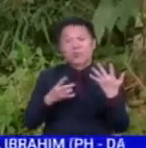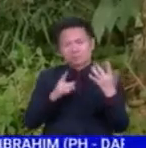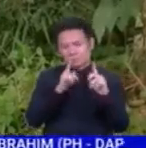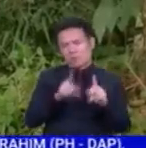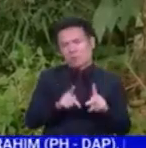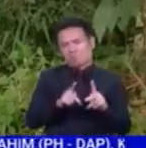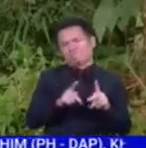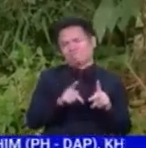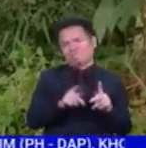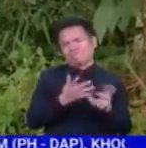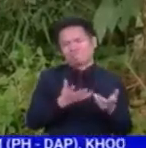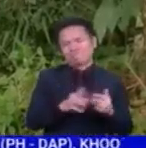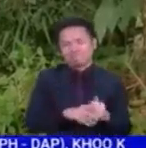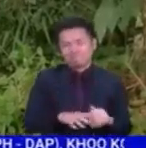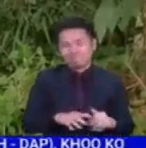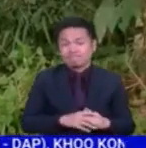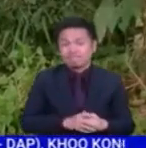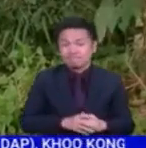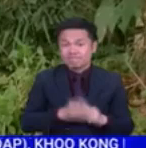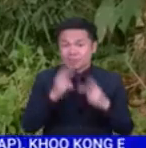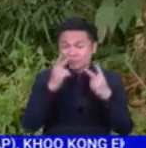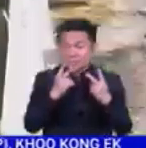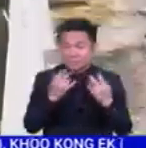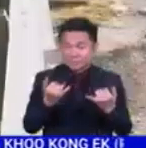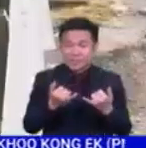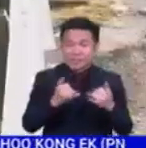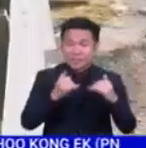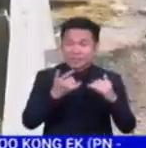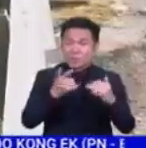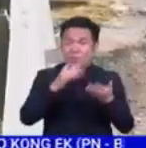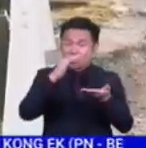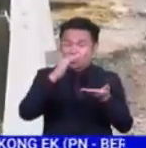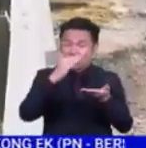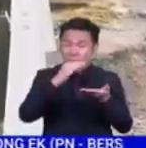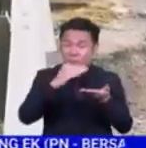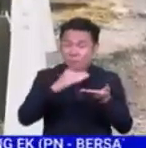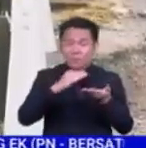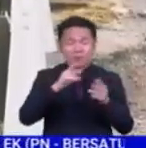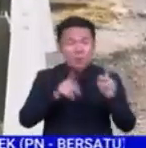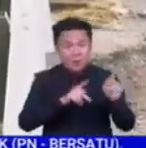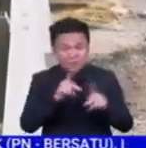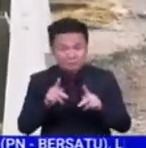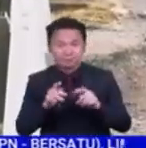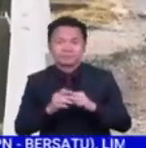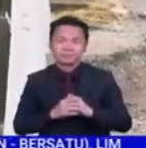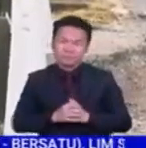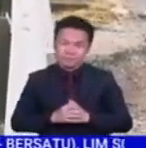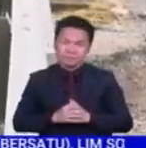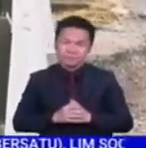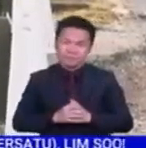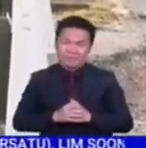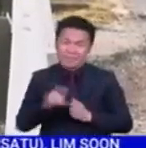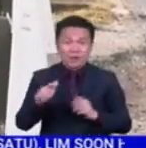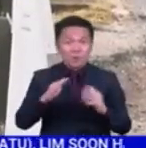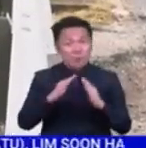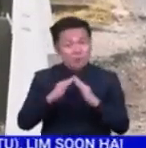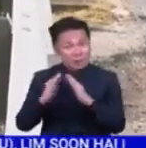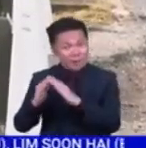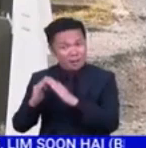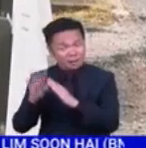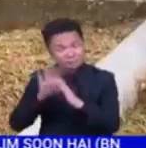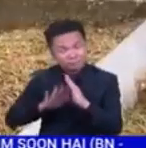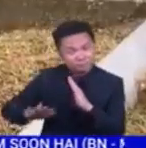Dan yang pastinya dengan berita penurunan ini melibatkan penduduk yang kawasan rumah mereka telah